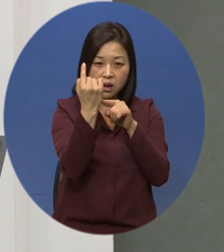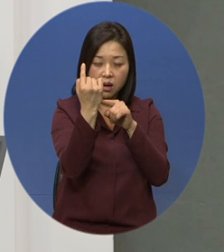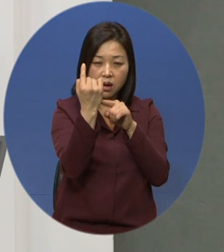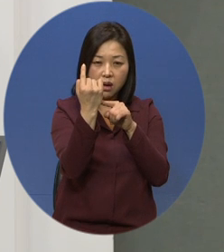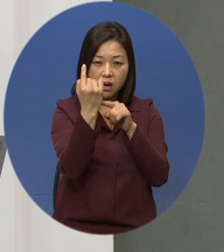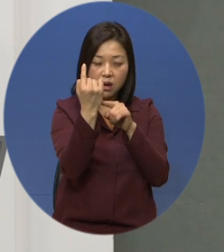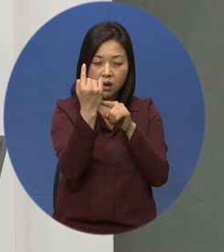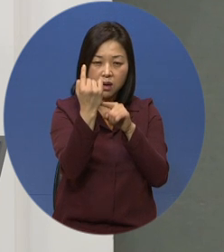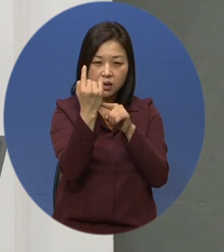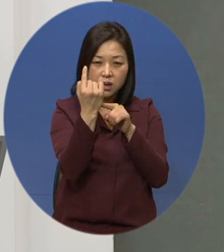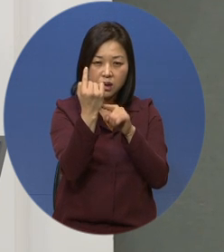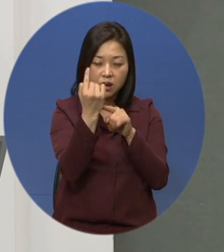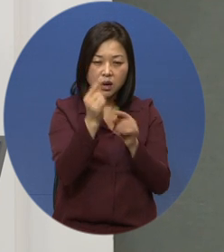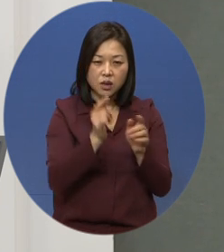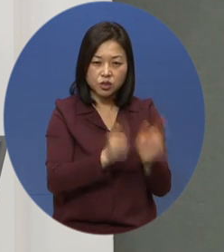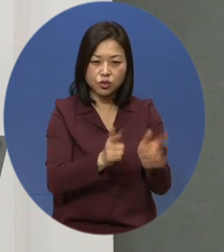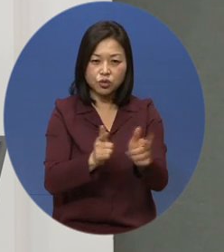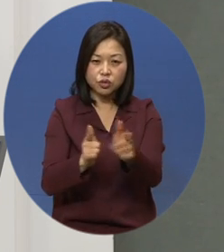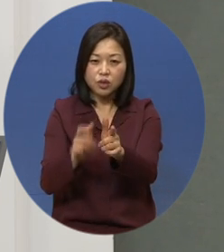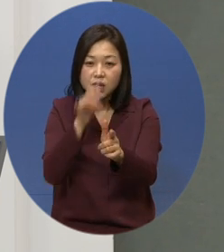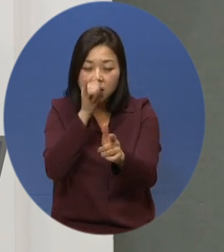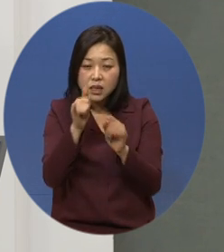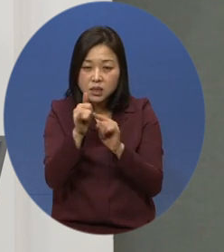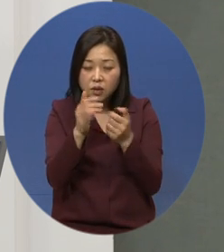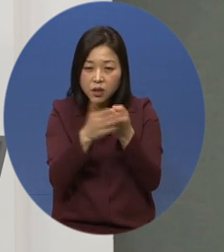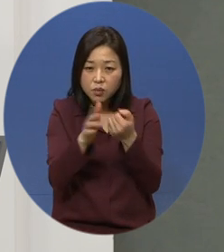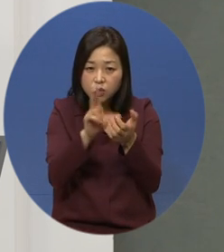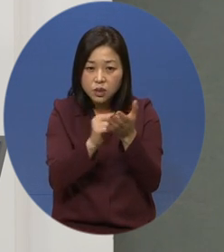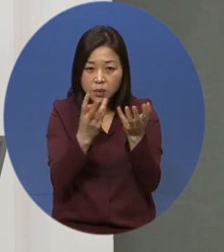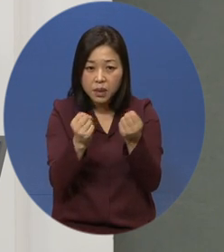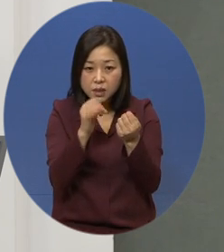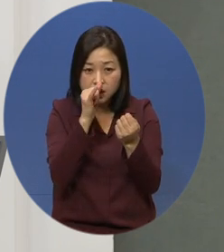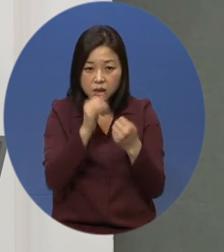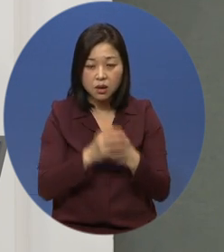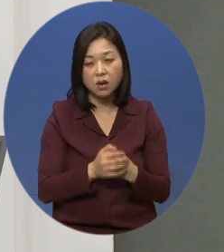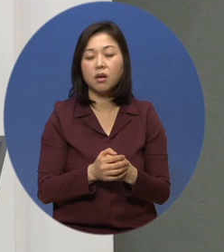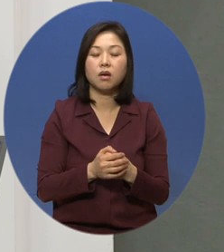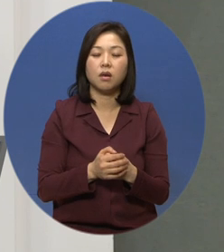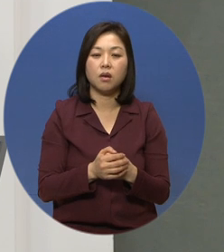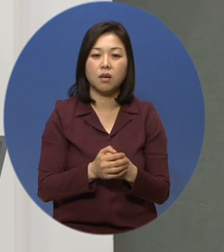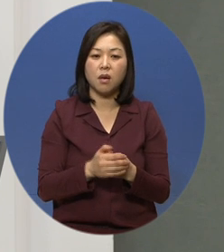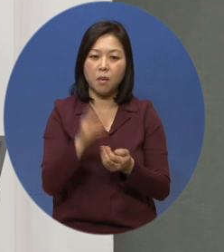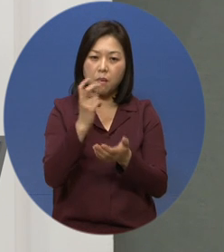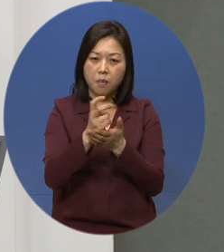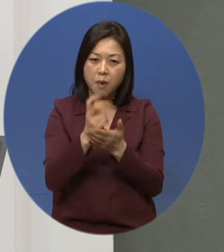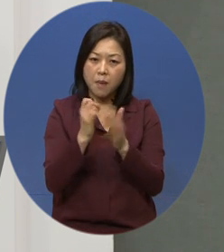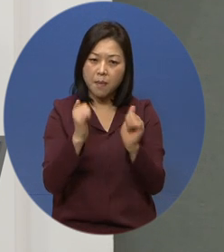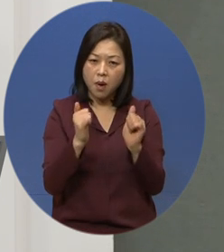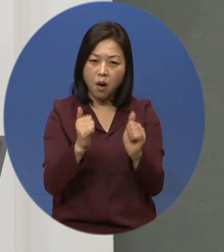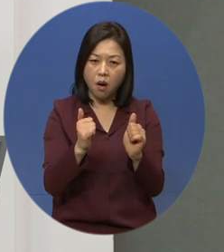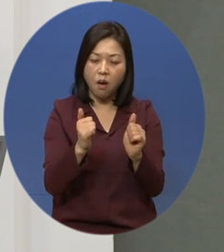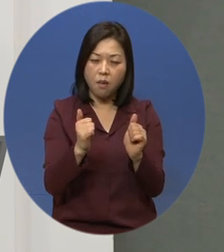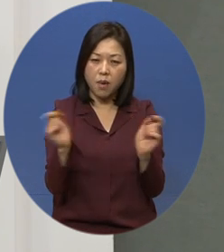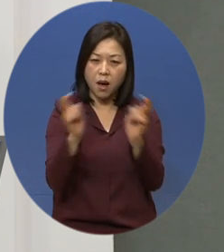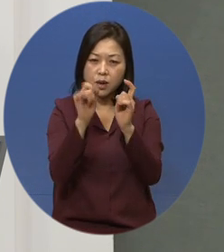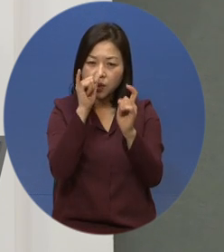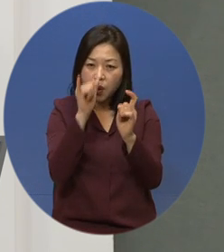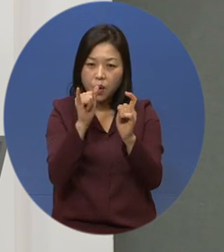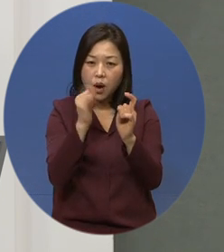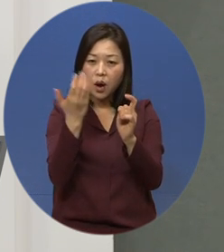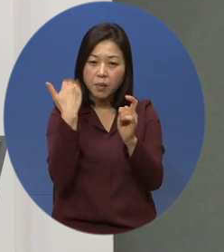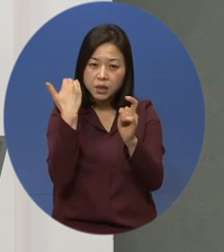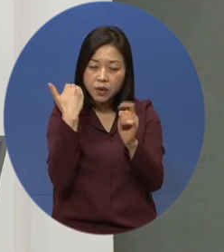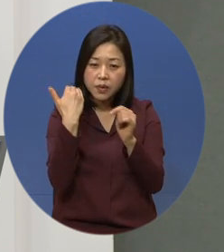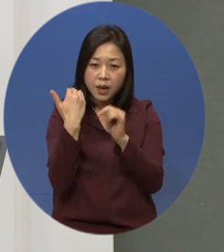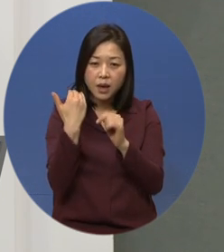사격을 했다 마 이것땜에 문제가 많았죠 아 그래 법정 투쟁 까지 있었고 * 마저 는